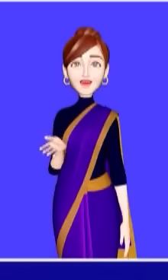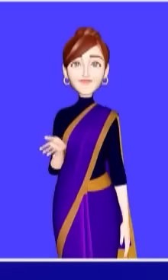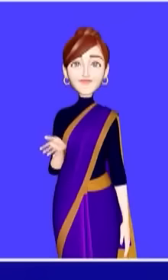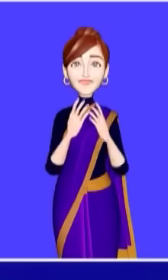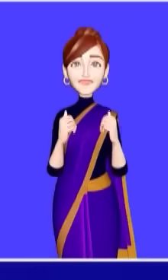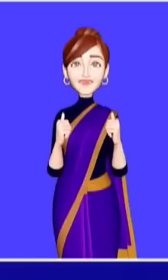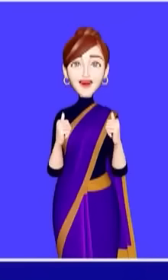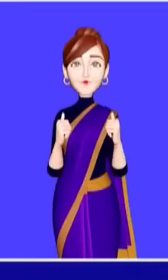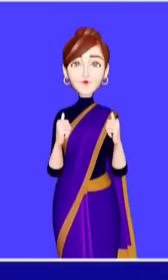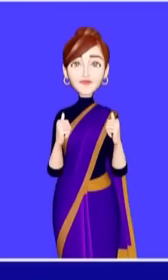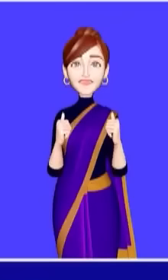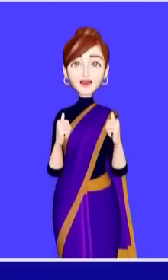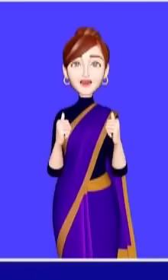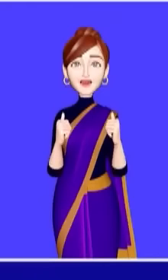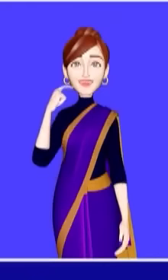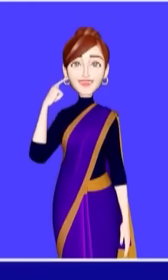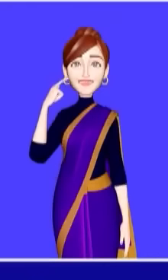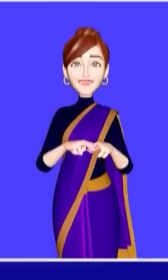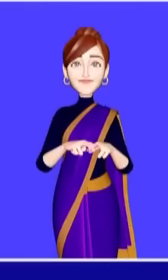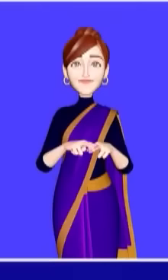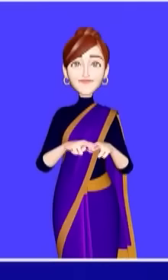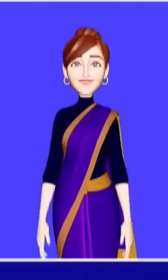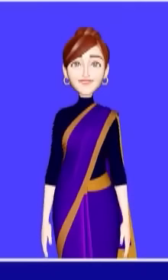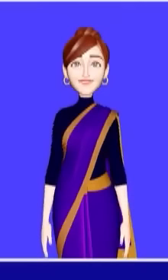ह्यूमन सेंट्रिक कैसे बनाएं,